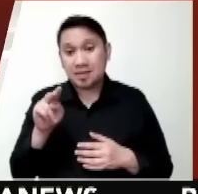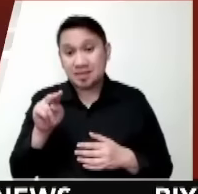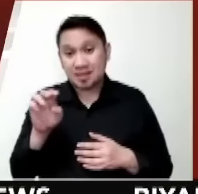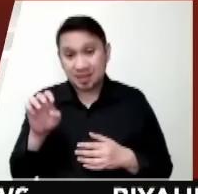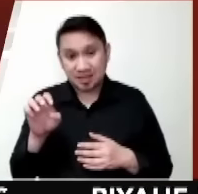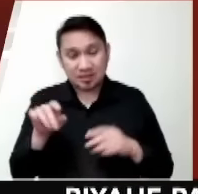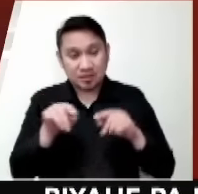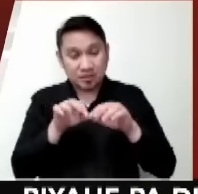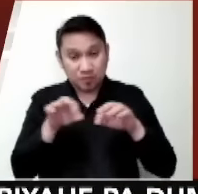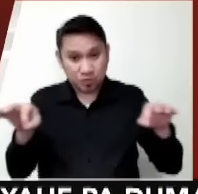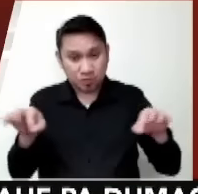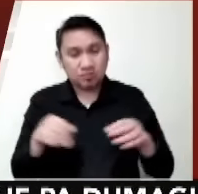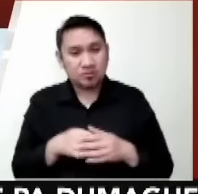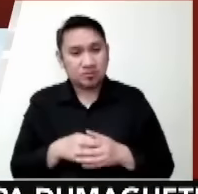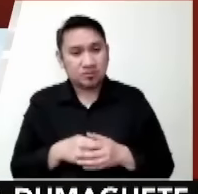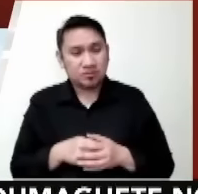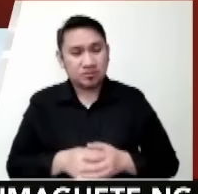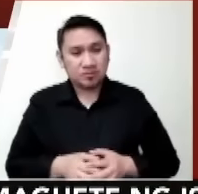which is a